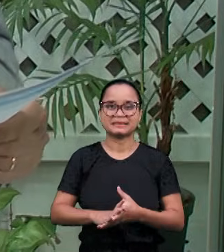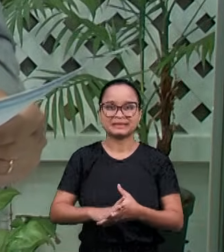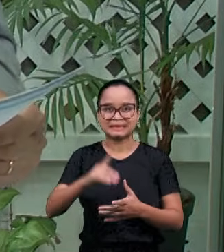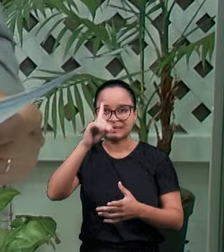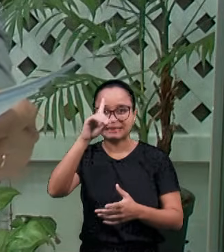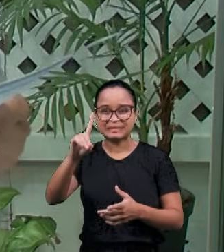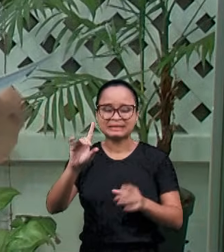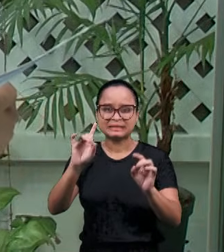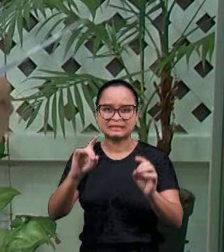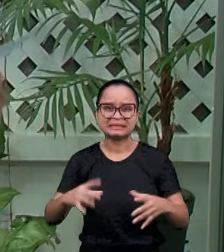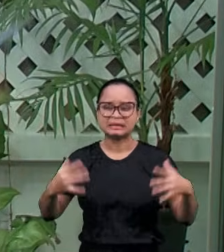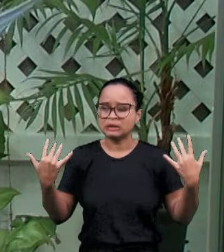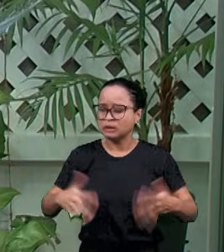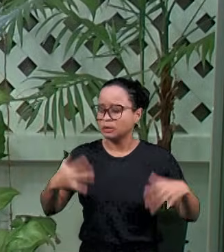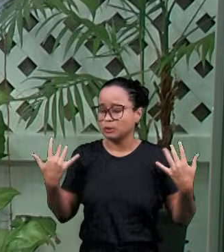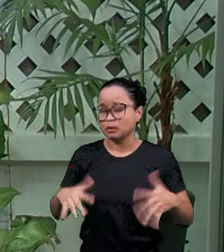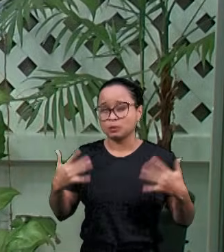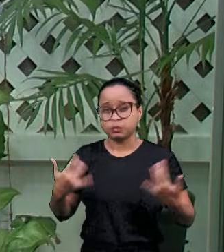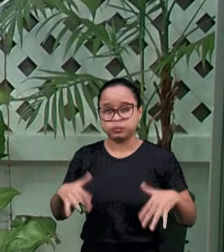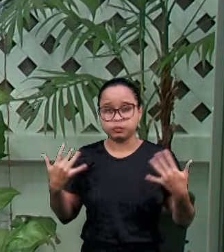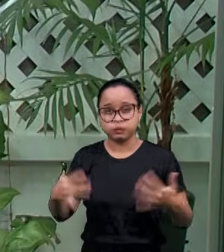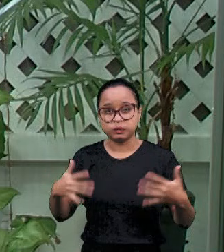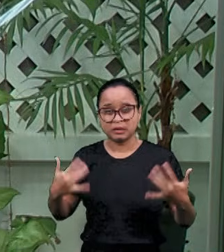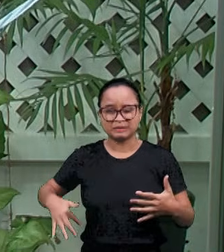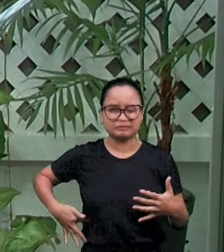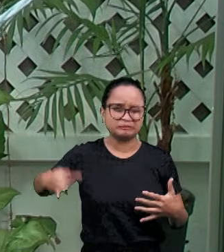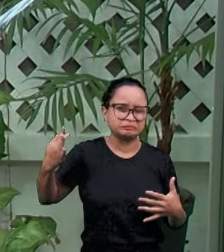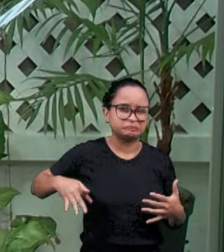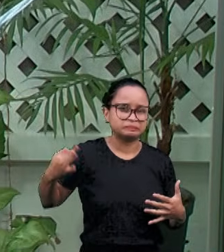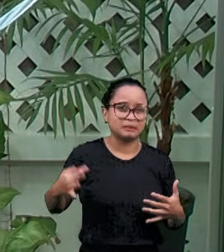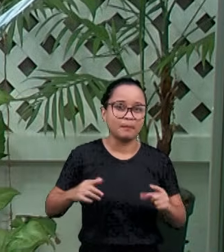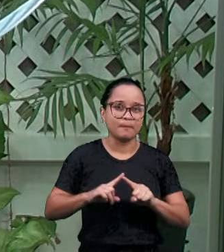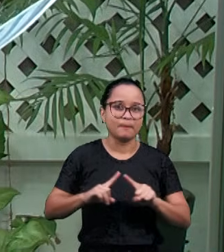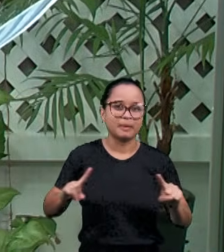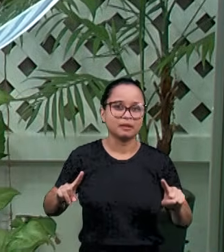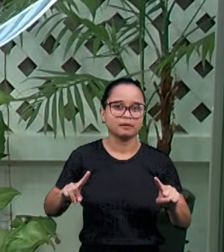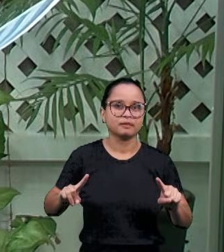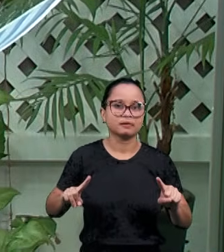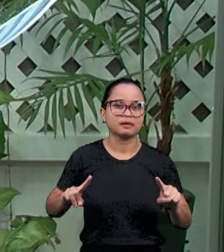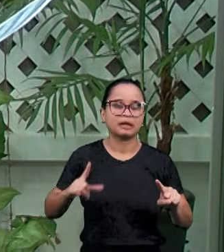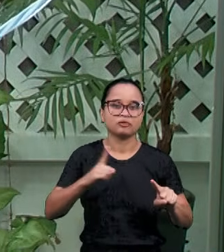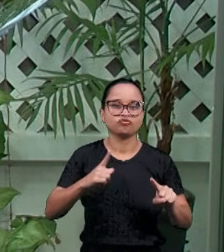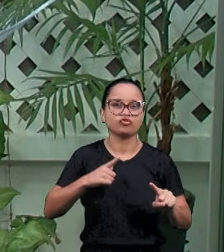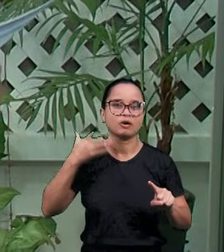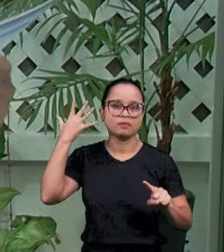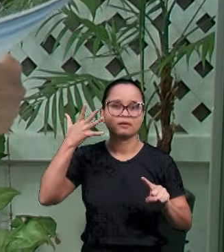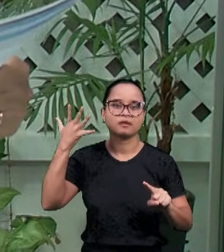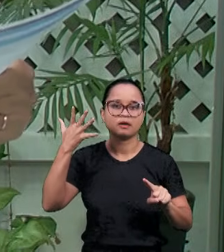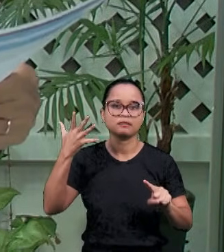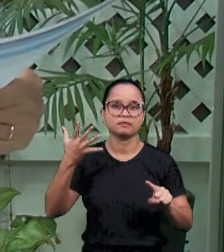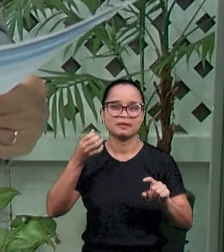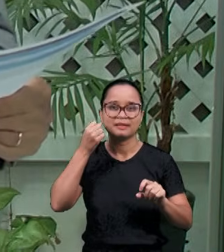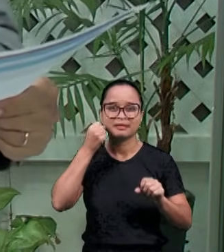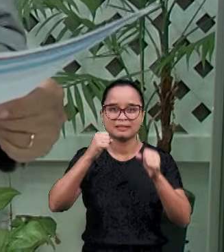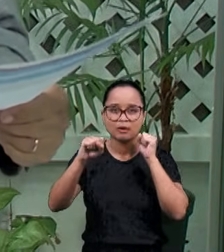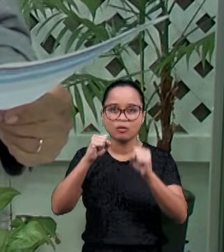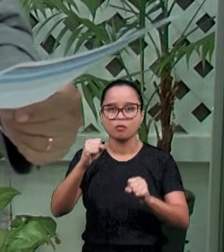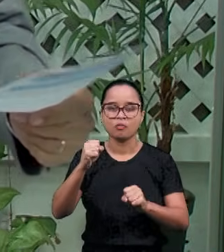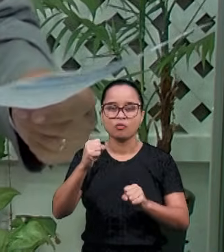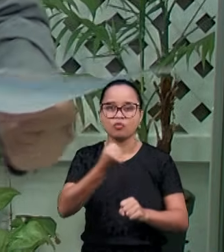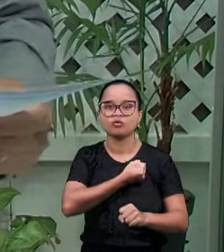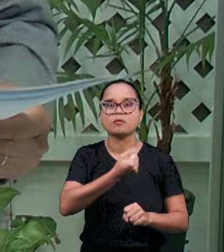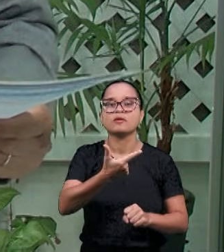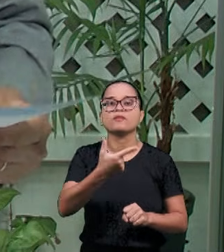désespérée. Et quand elle a entendu le message, le psaume 20, elle a demandé une bénédiction au